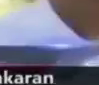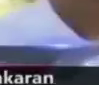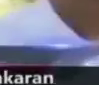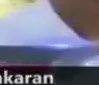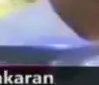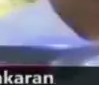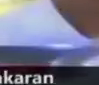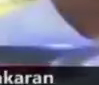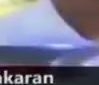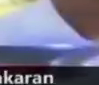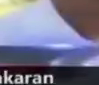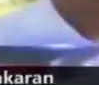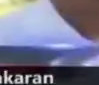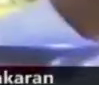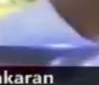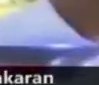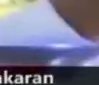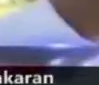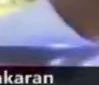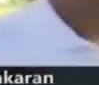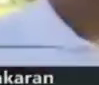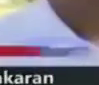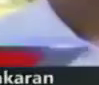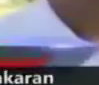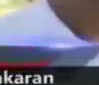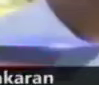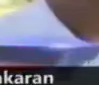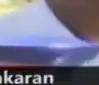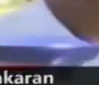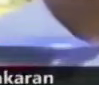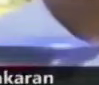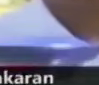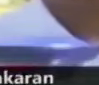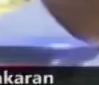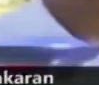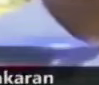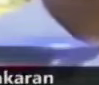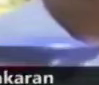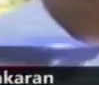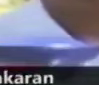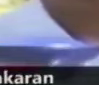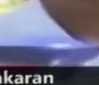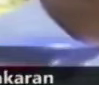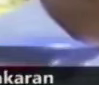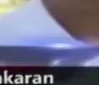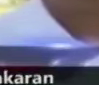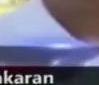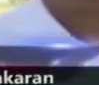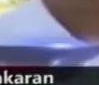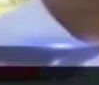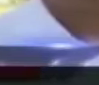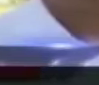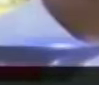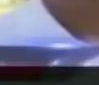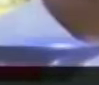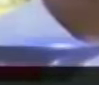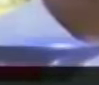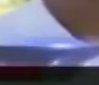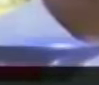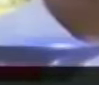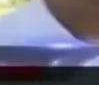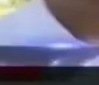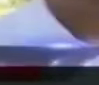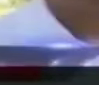Kita, saya sampaikan, kita bisa mengatasi kebakaran dalam 3 tahun ini. Artinya